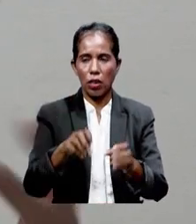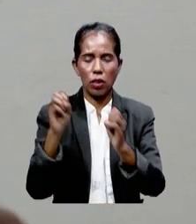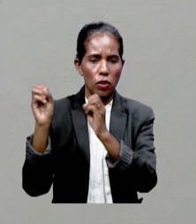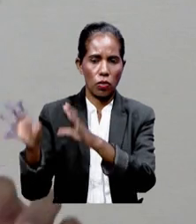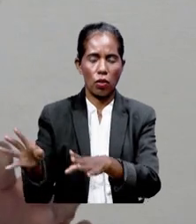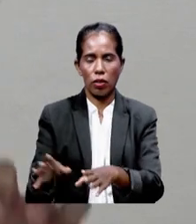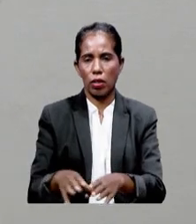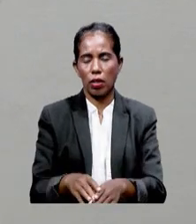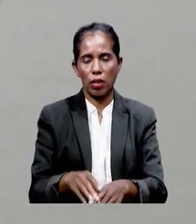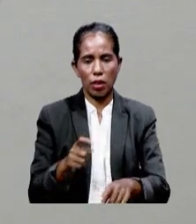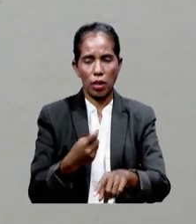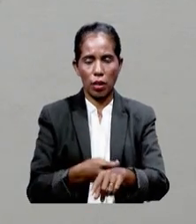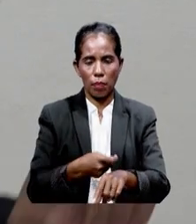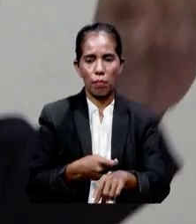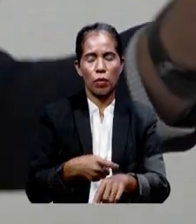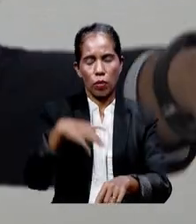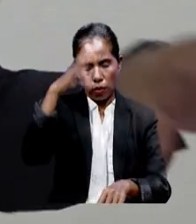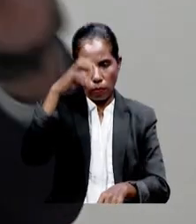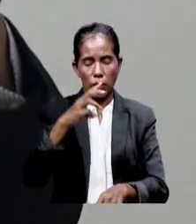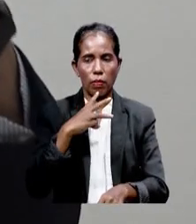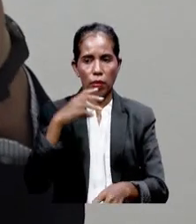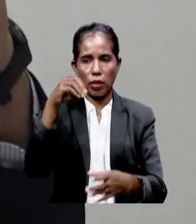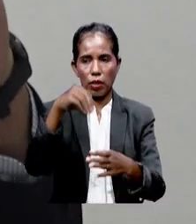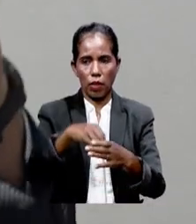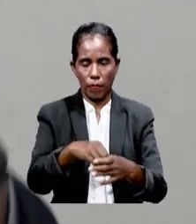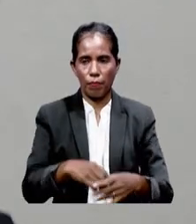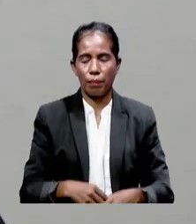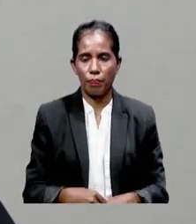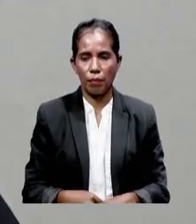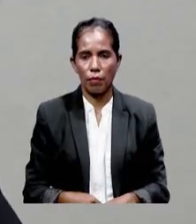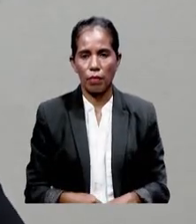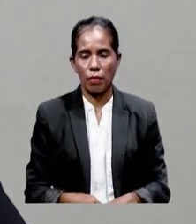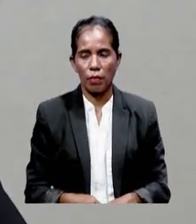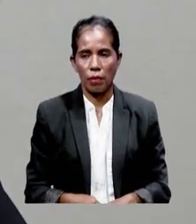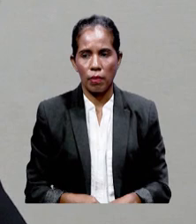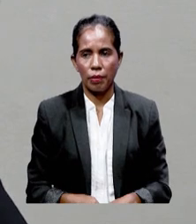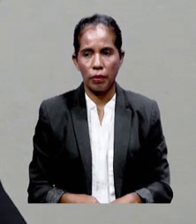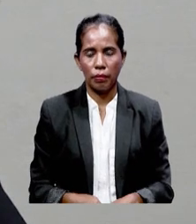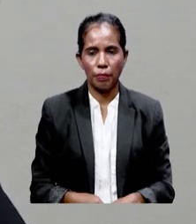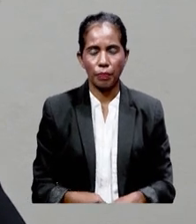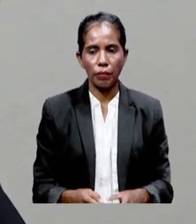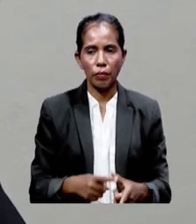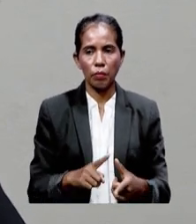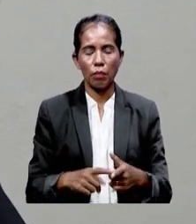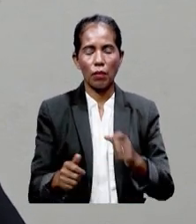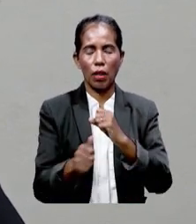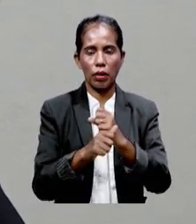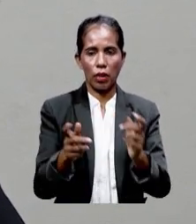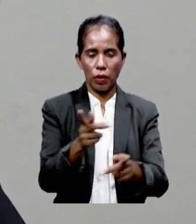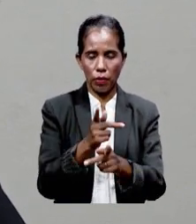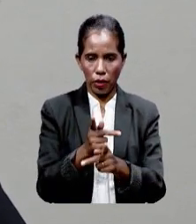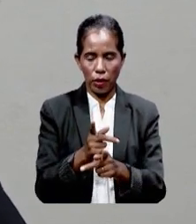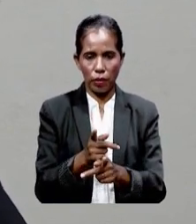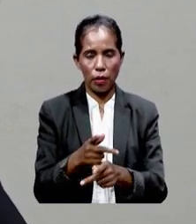mo tempuran mai be akumula hene ba susuk ba tolun hene ba. I depois asaun protesaun ira mak